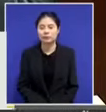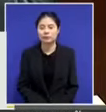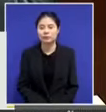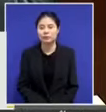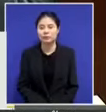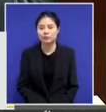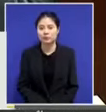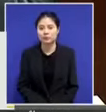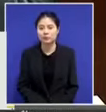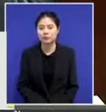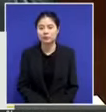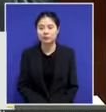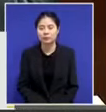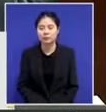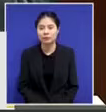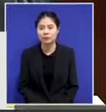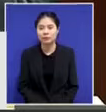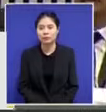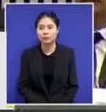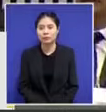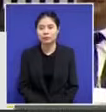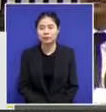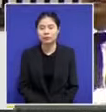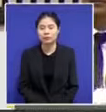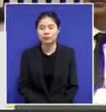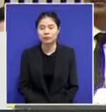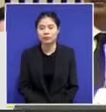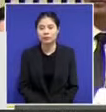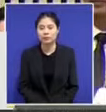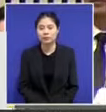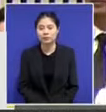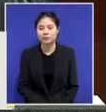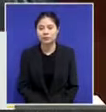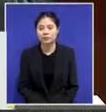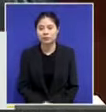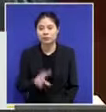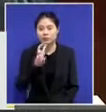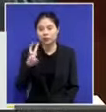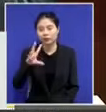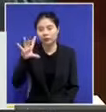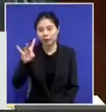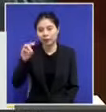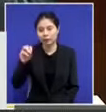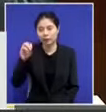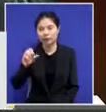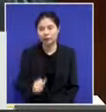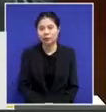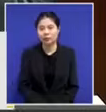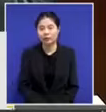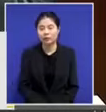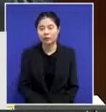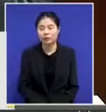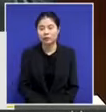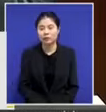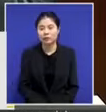สวัสดิ ์พลเอกประยุทธ์จันทร์โอชาครับ 680นายองค์